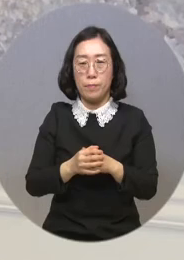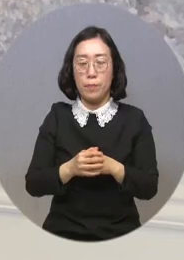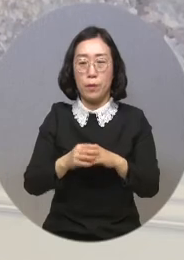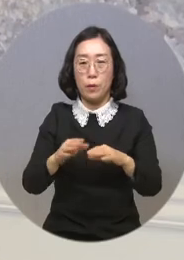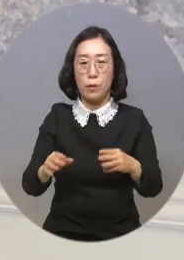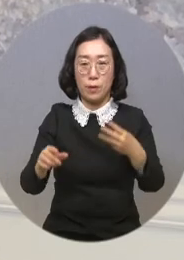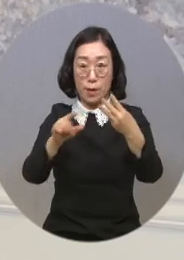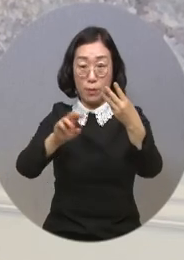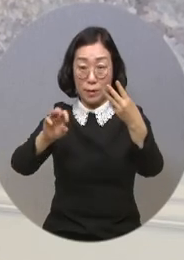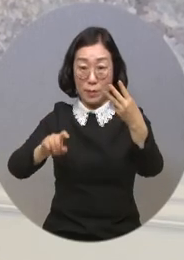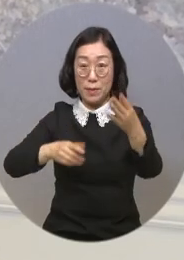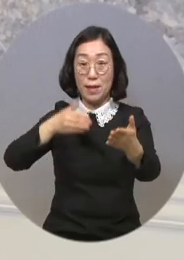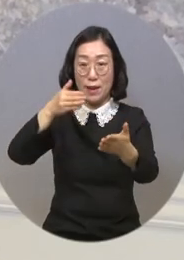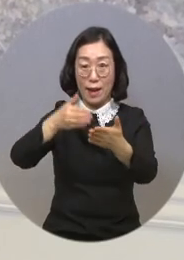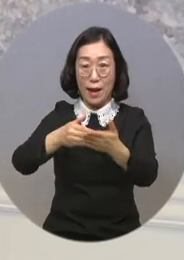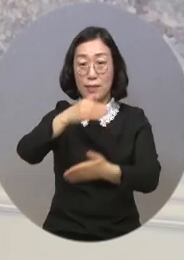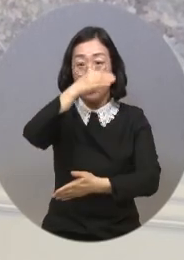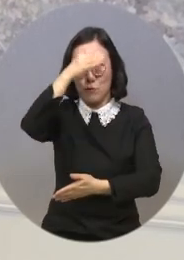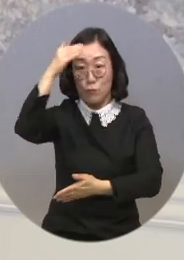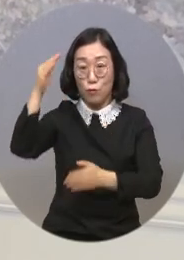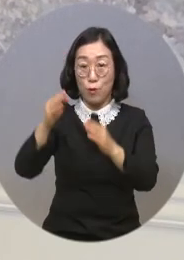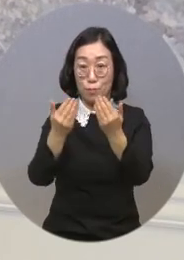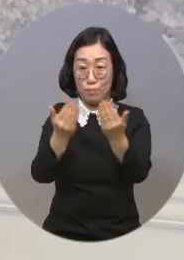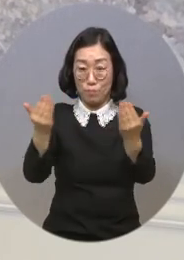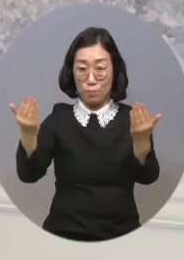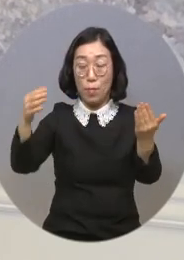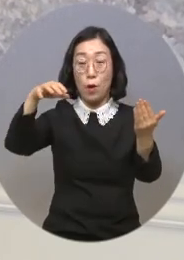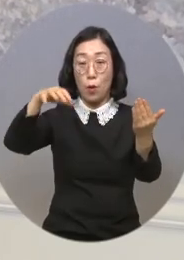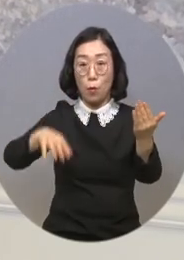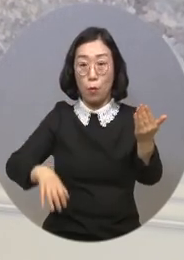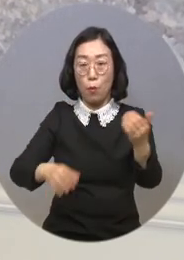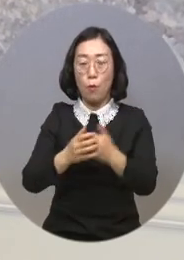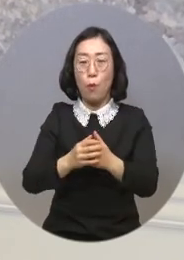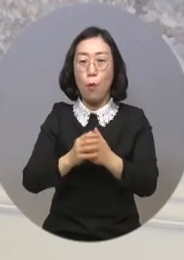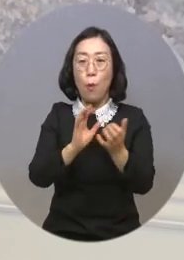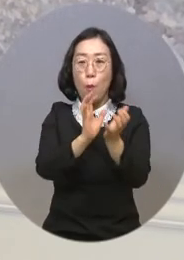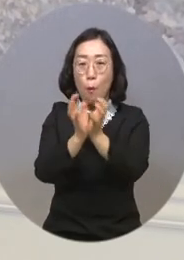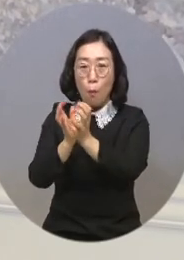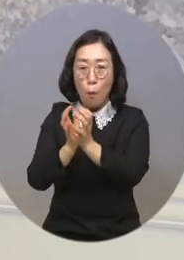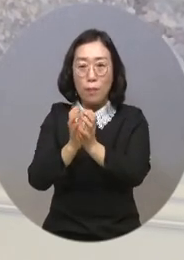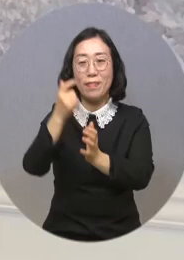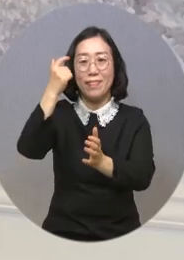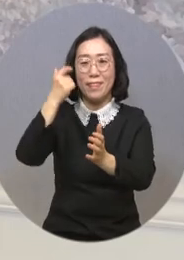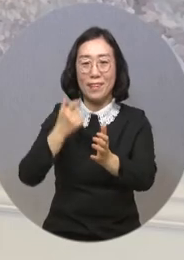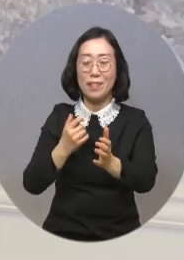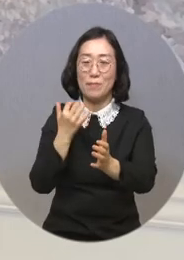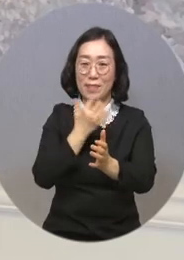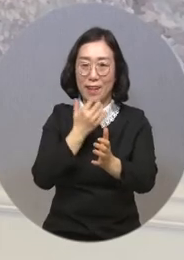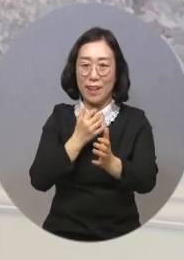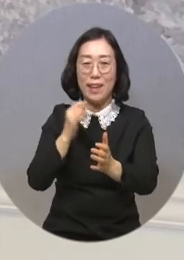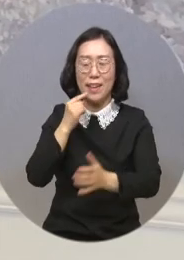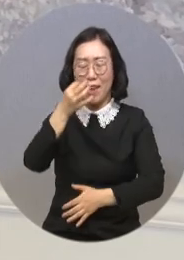오는 31일까지 열리는 이번 전시회는 화사하고 은은한 꽃향기만큼이나